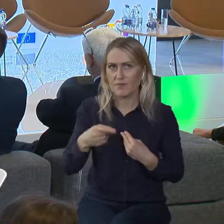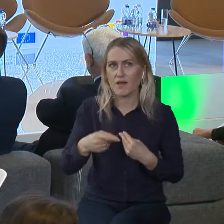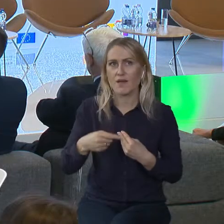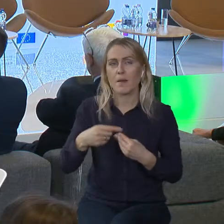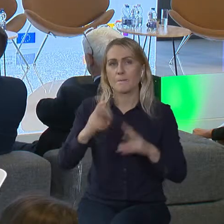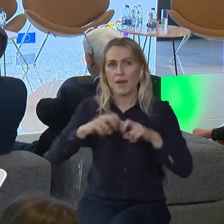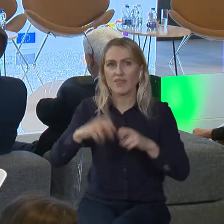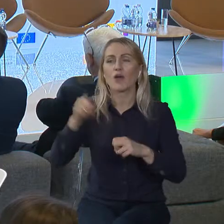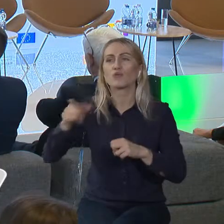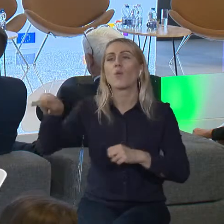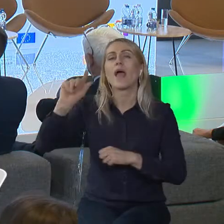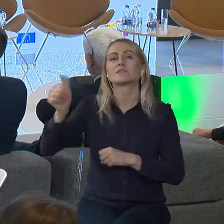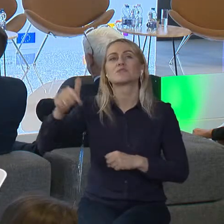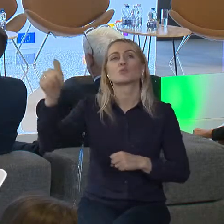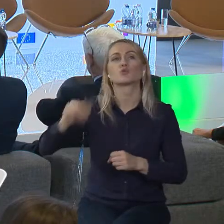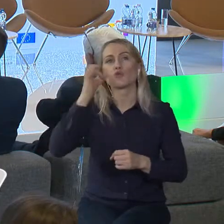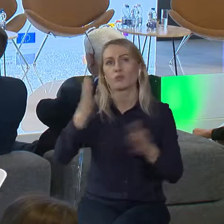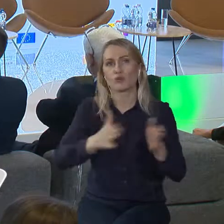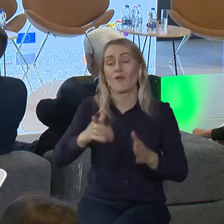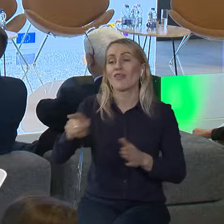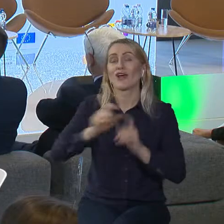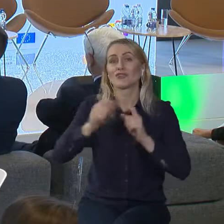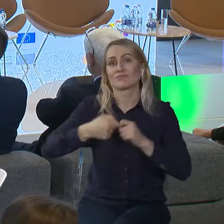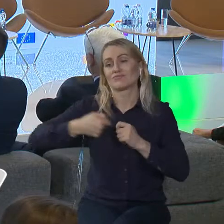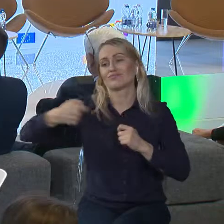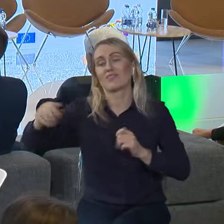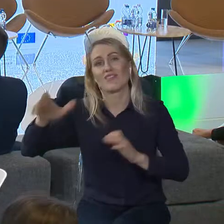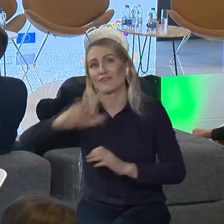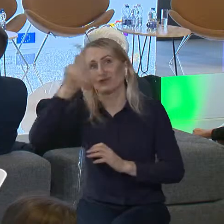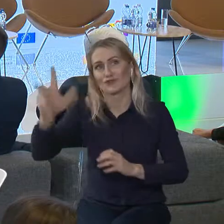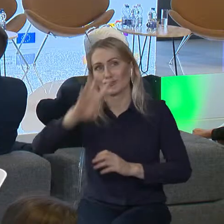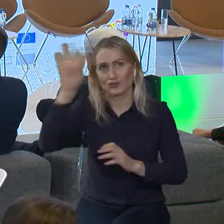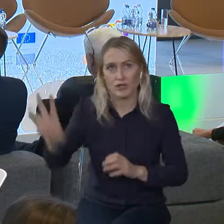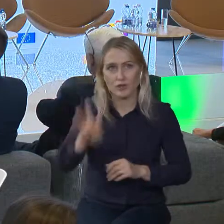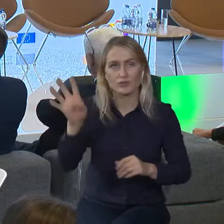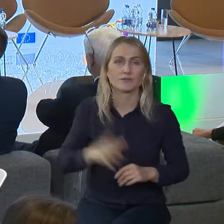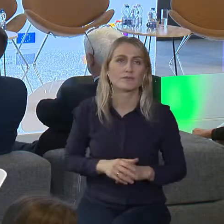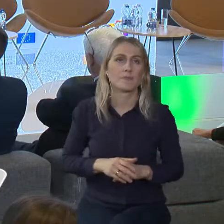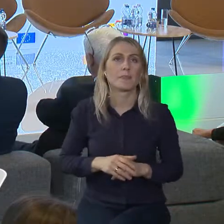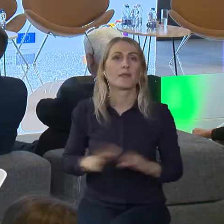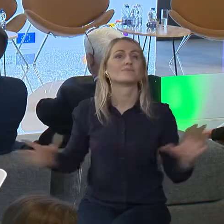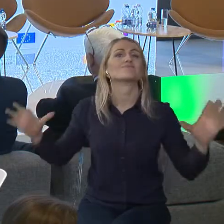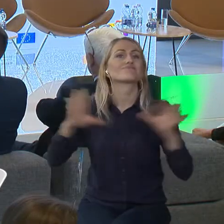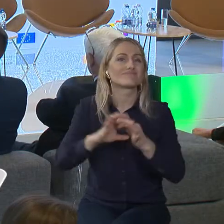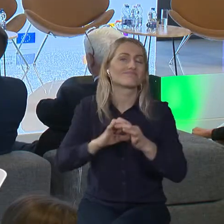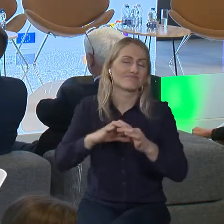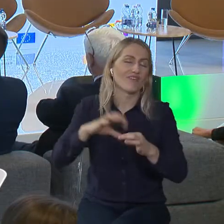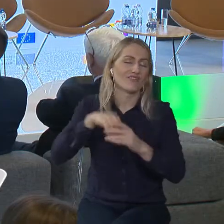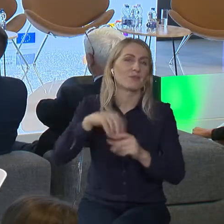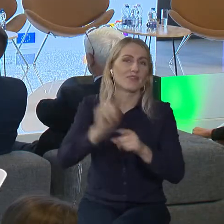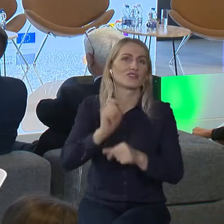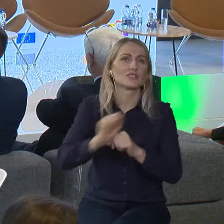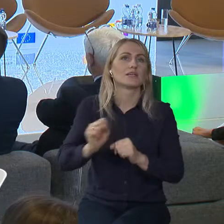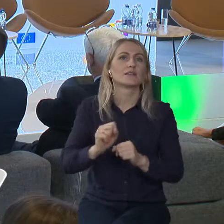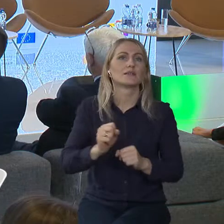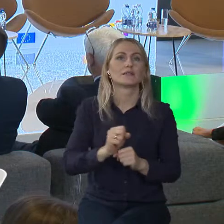muszą być też przez specjalistę odpowiednio przygotowane. Ten czas wydłuża się zapewne do 3-4 godzin, łącznie z przygotowaniem